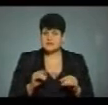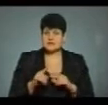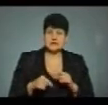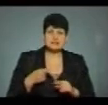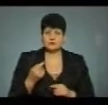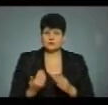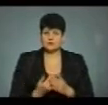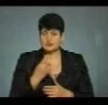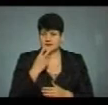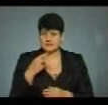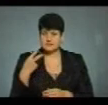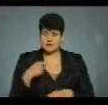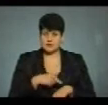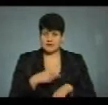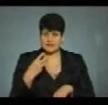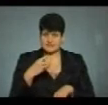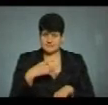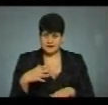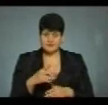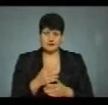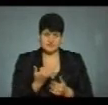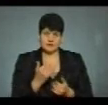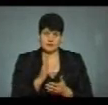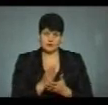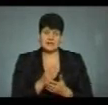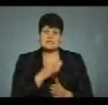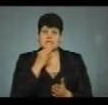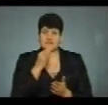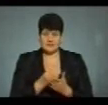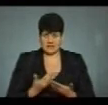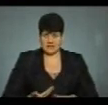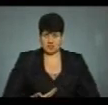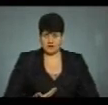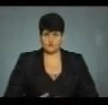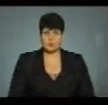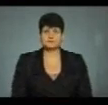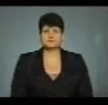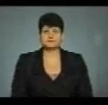випуск новин дивіться о 20:30 і вже за мить в прямому ефірі «Звіти наживо». Не перемикайте.